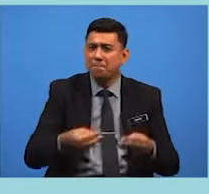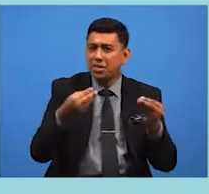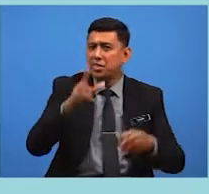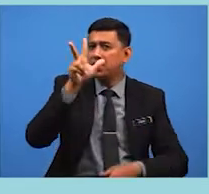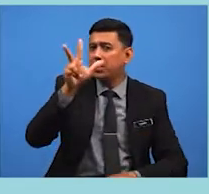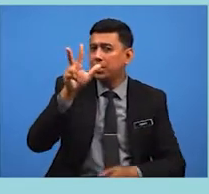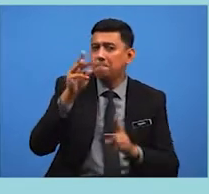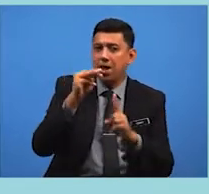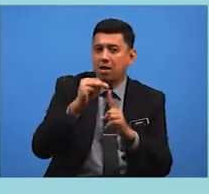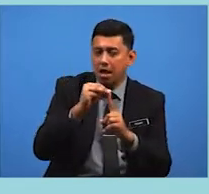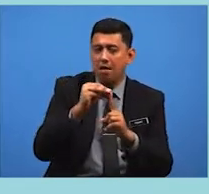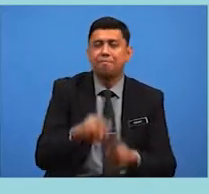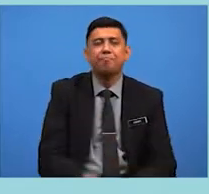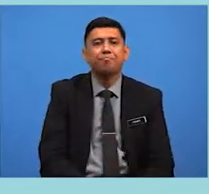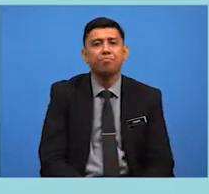diberikan 3 markah.